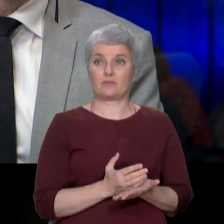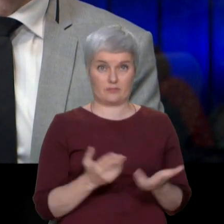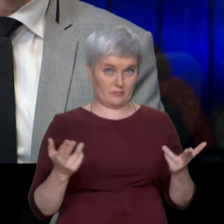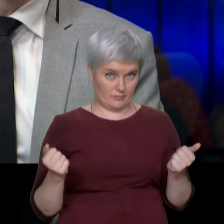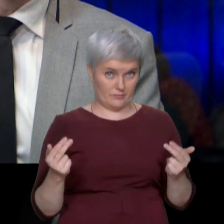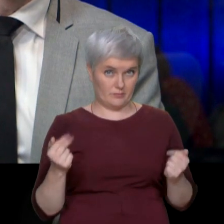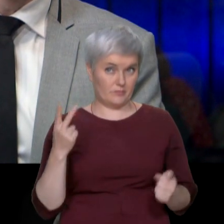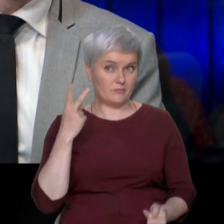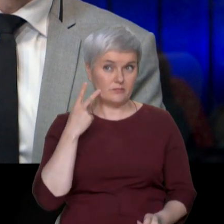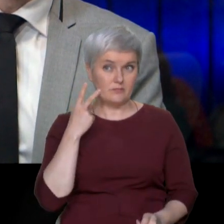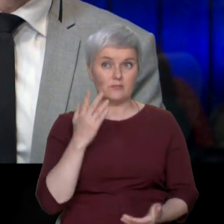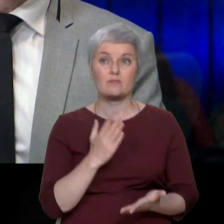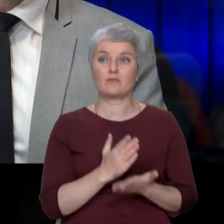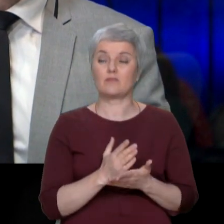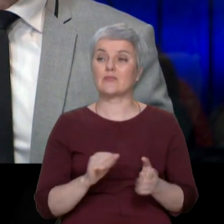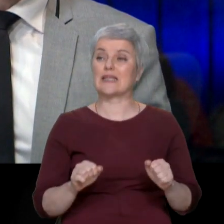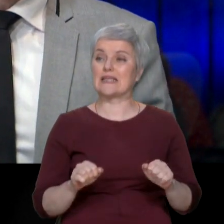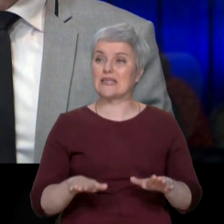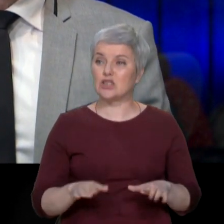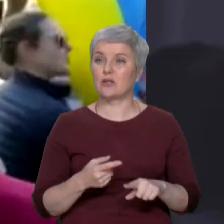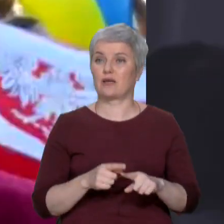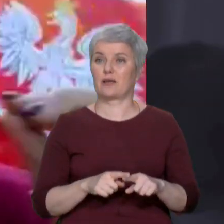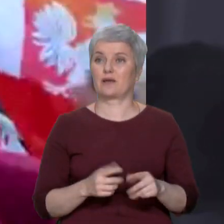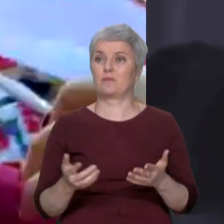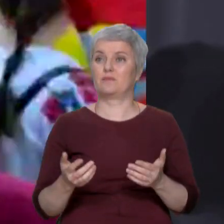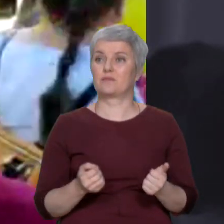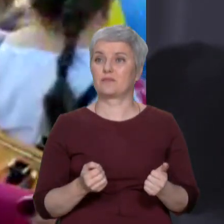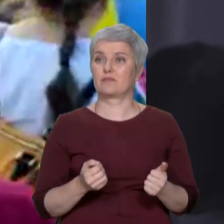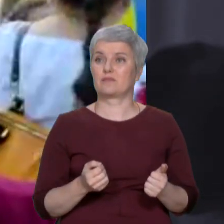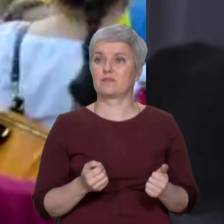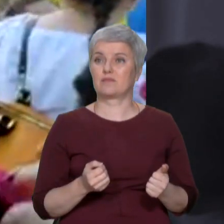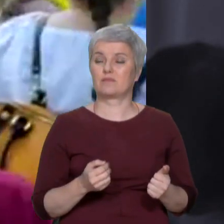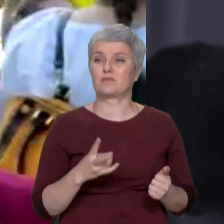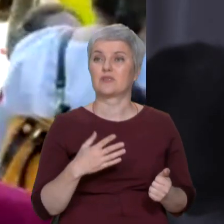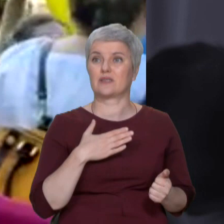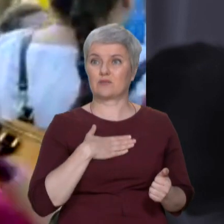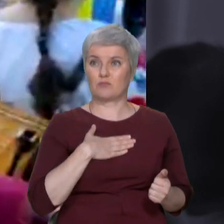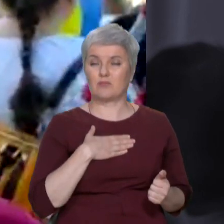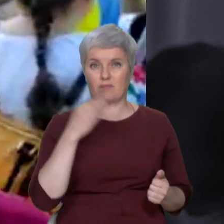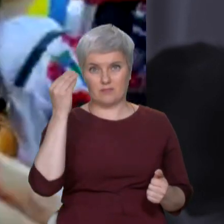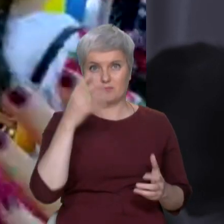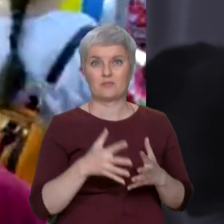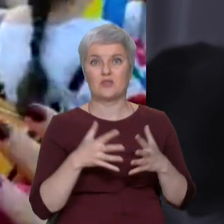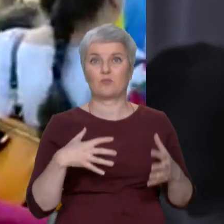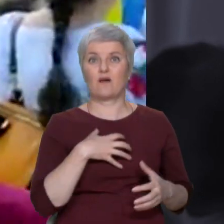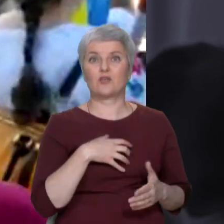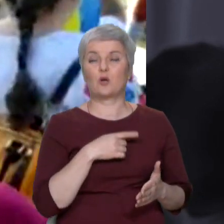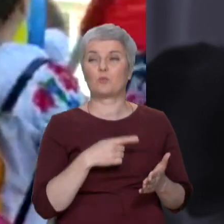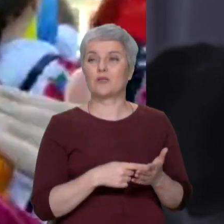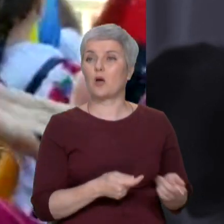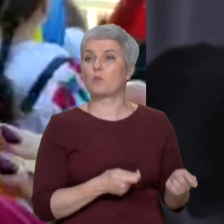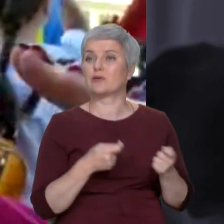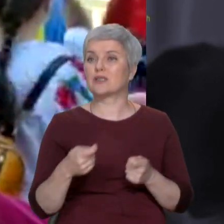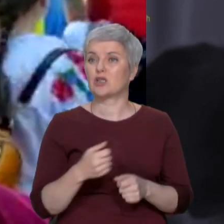Так, весь час є певні рішення, які приймаються. Ну, розумієте, як на мене, найбільш важливе – це питання постачання